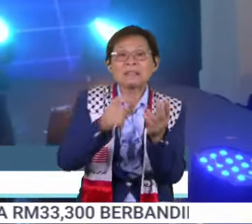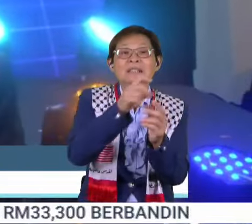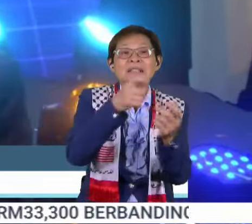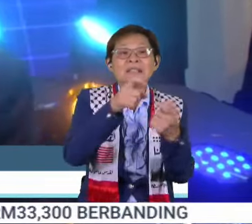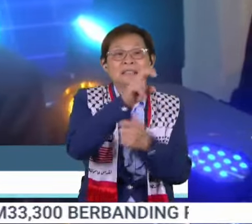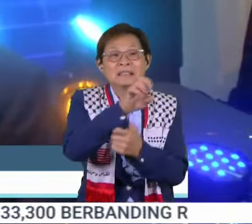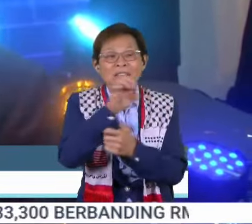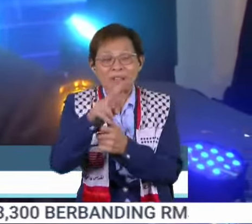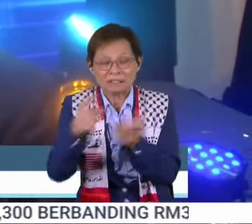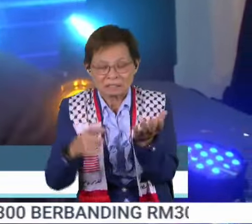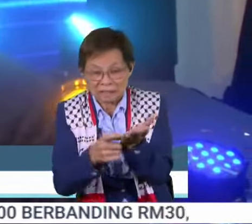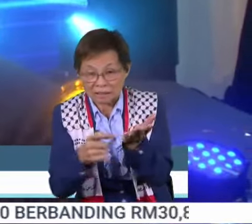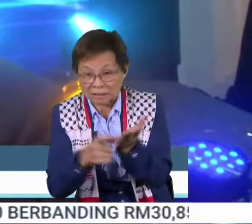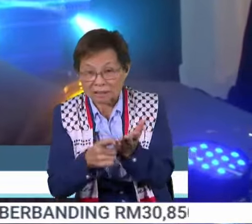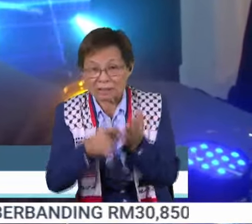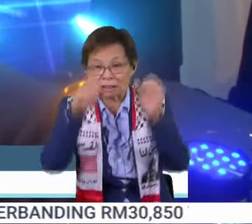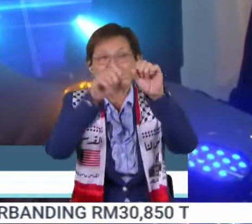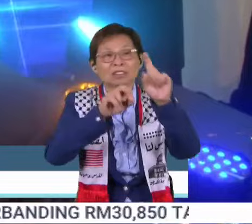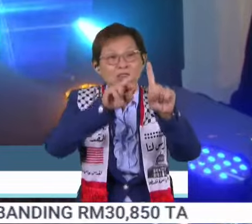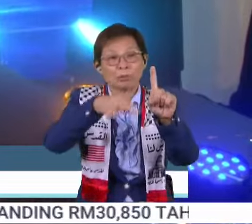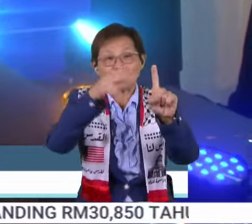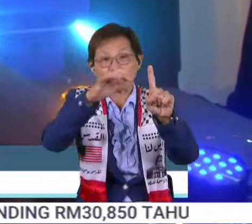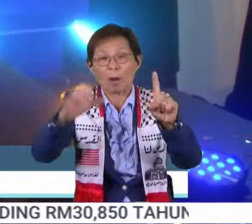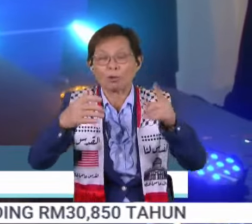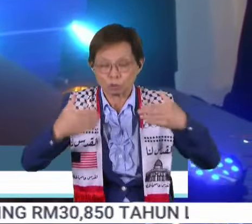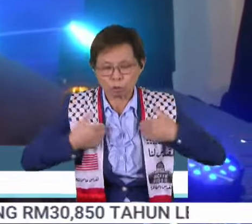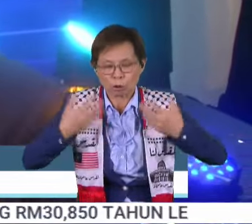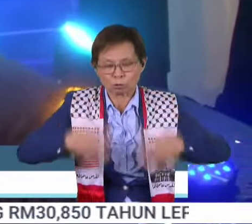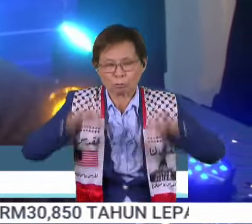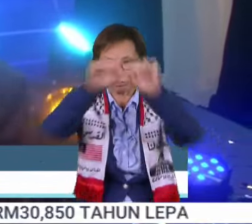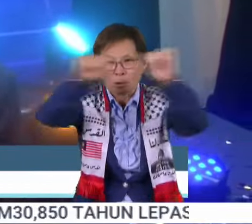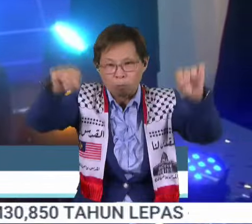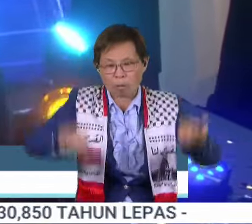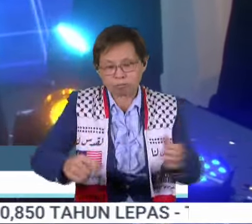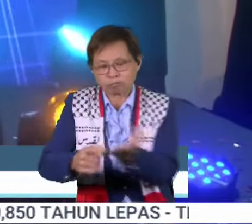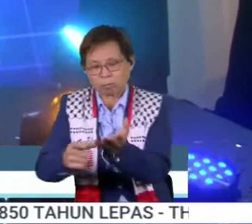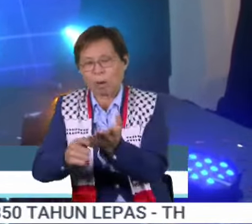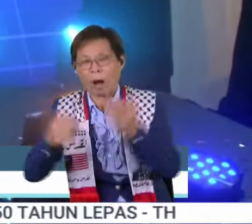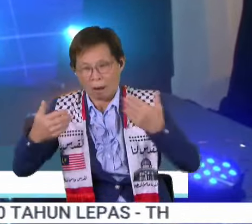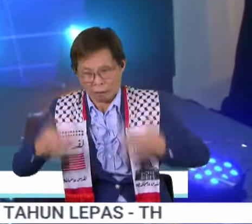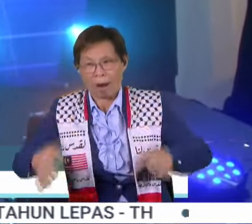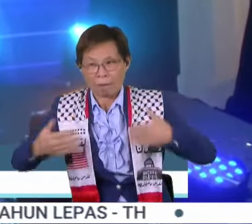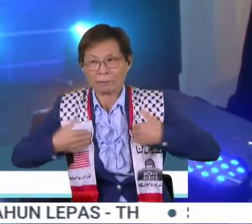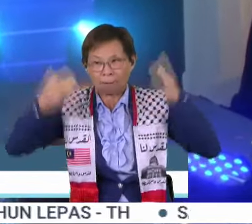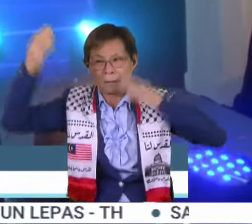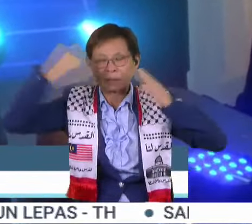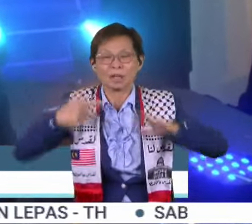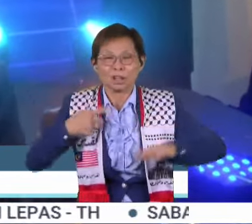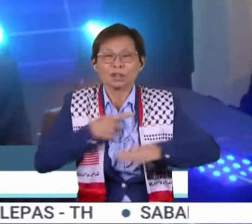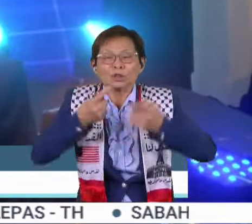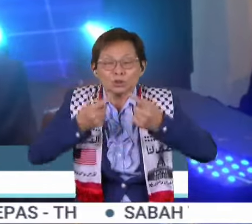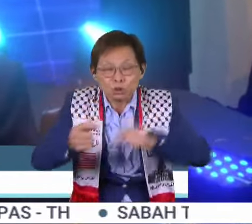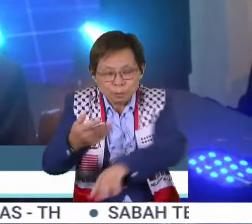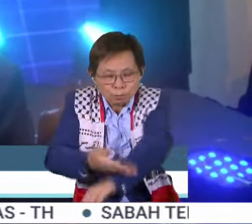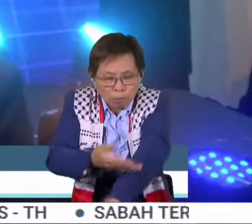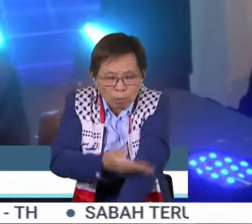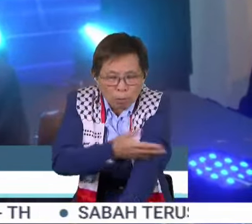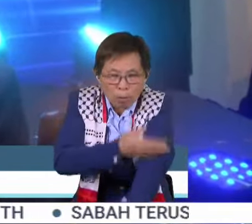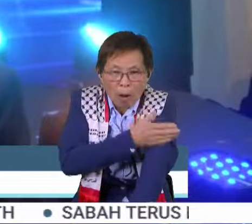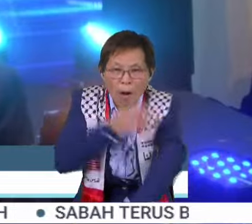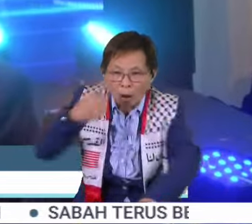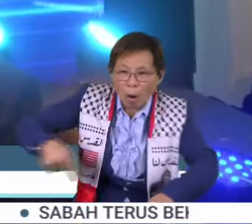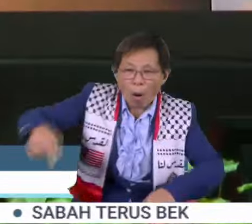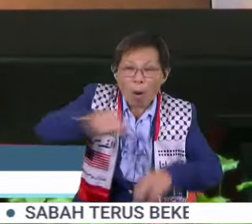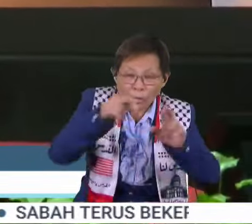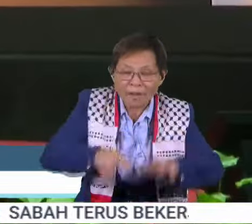lebih 1,500 charging station yang telah ada di Malaysia, dan kita perlu tingkatkan supaya rakyat